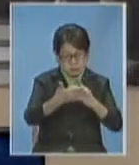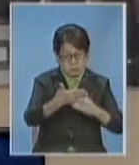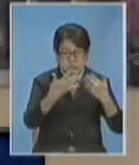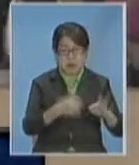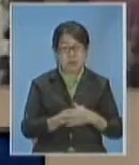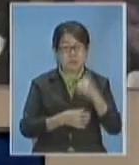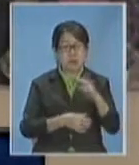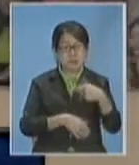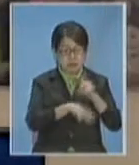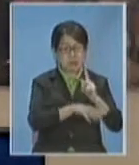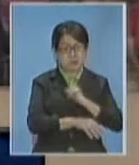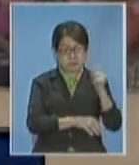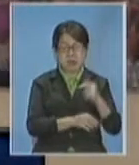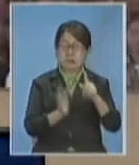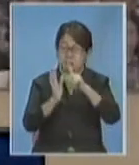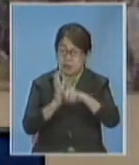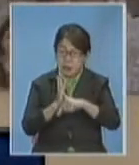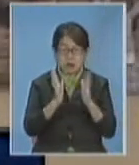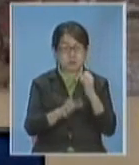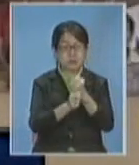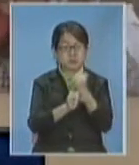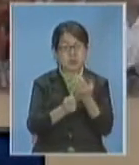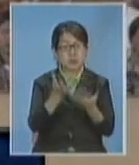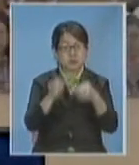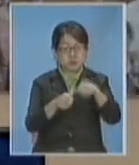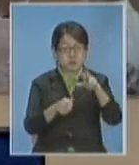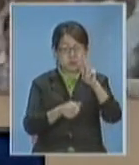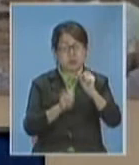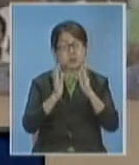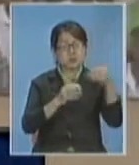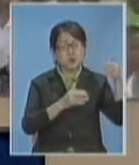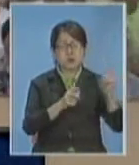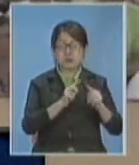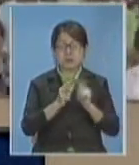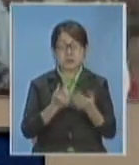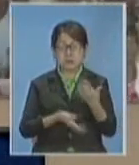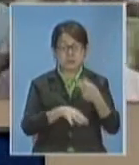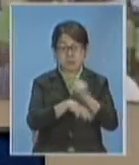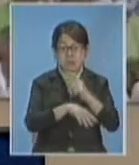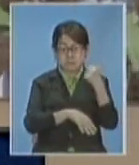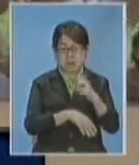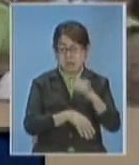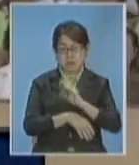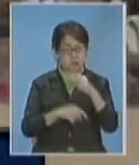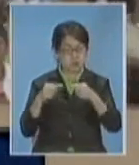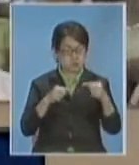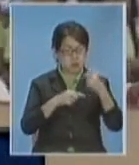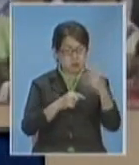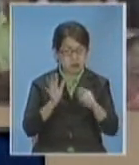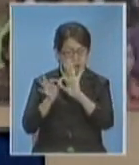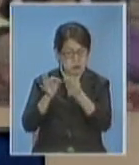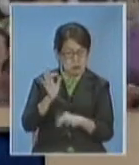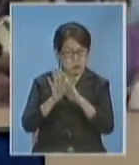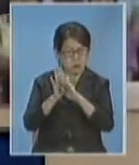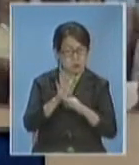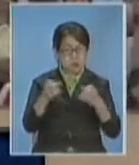านเลขาธิการสภาจะเป็นเจ้าหน้าที่รัฐสภาจะเป็นบุคคลภายนอกอีกเท่าไหร่ก็ไม่รู้ท่านประธานไม่สามารถจะให้เขาอภิปรายในรายละเอียดที่จะเข้า